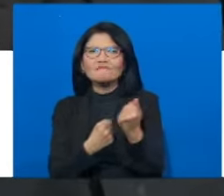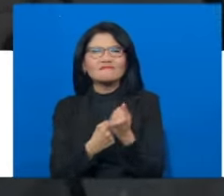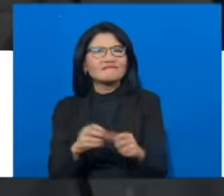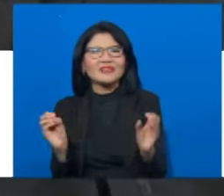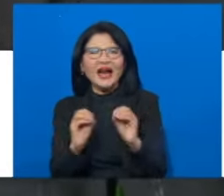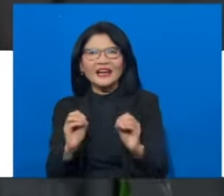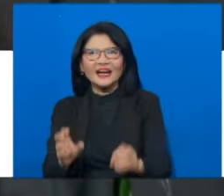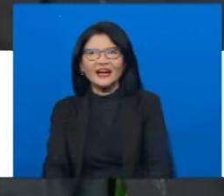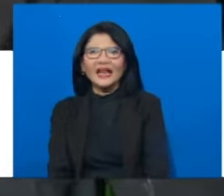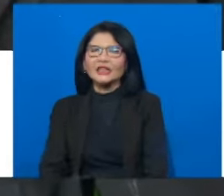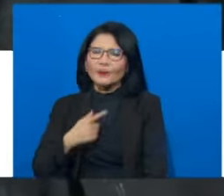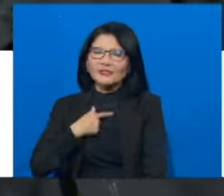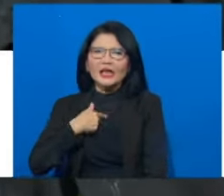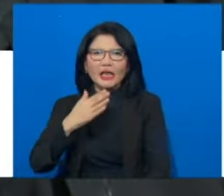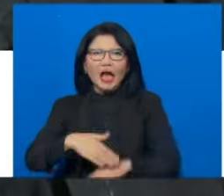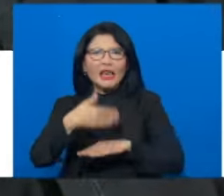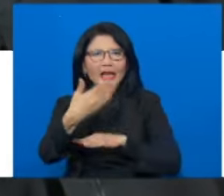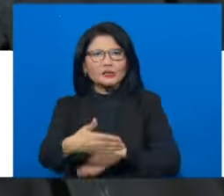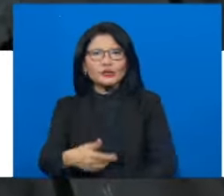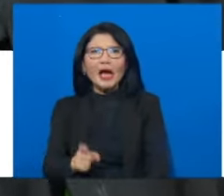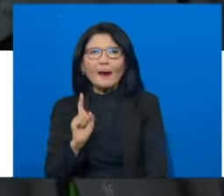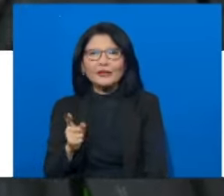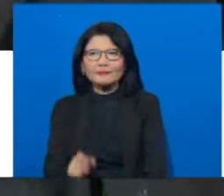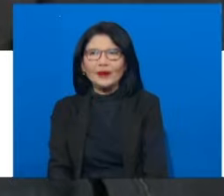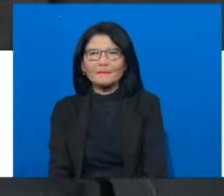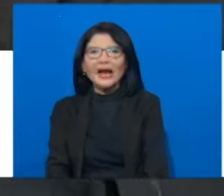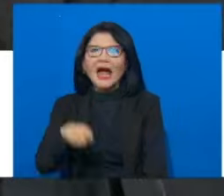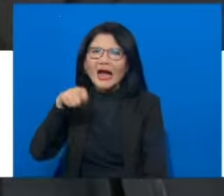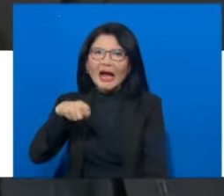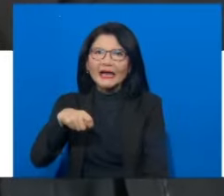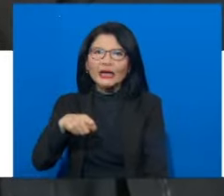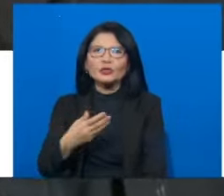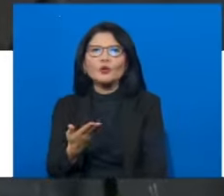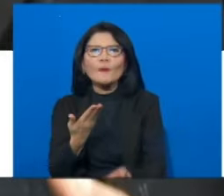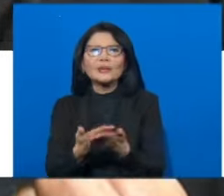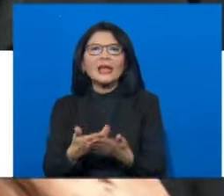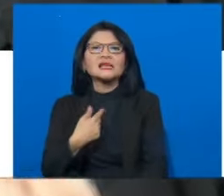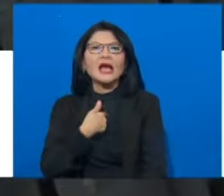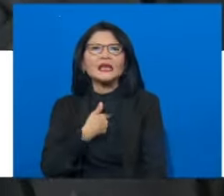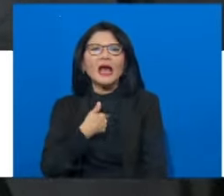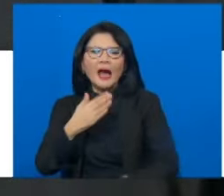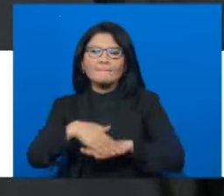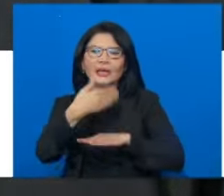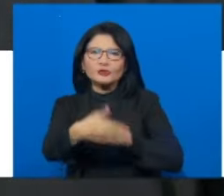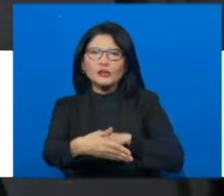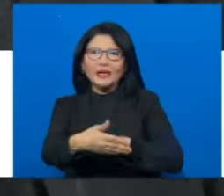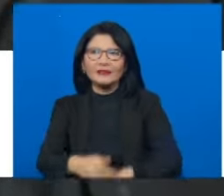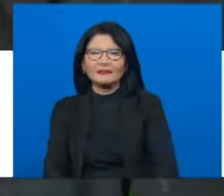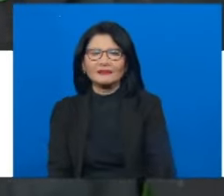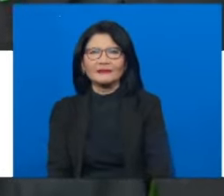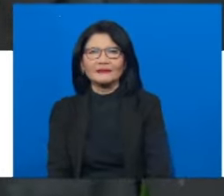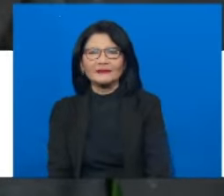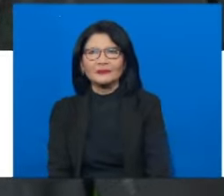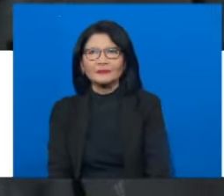Abah lanjutanja karena Dititipin sama kakek abah kalau barang titipan jangan hilang kan